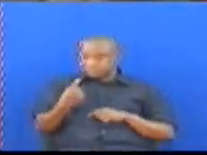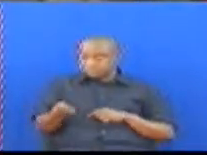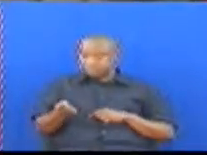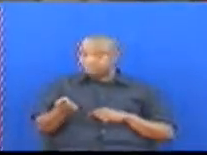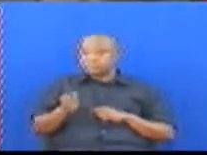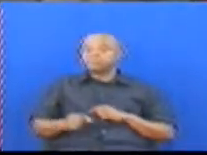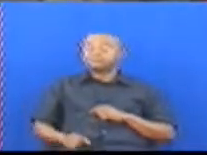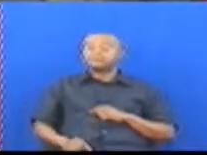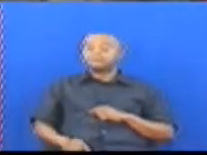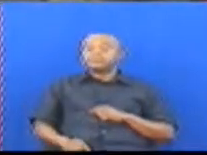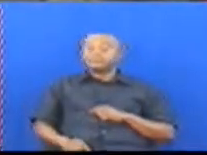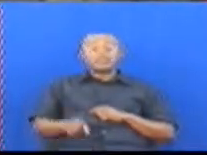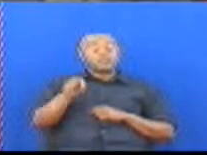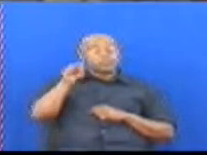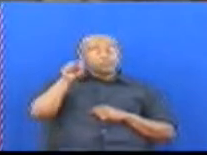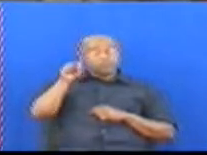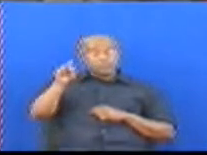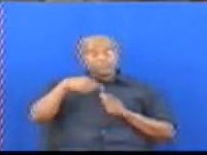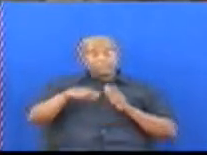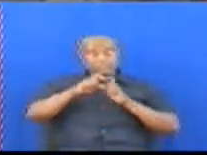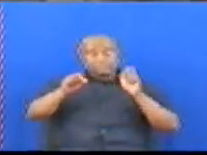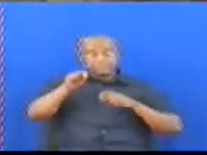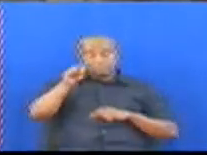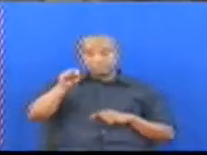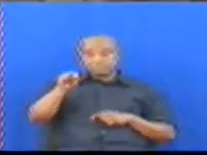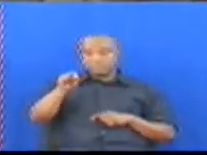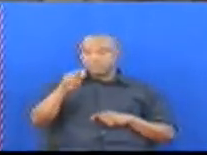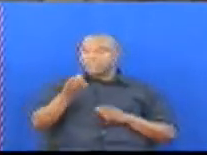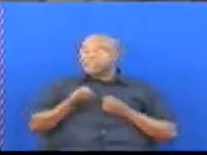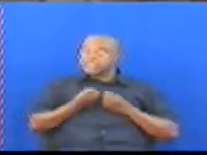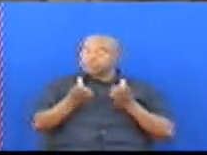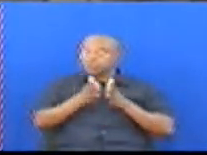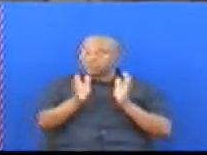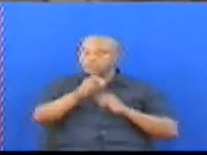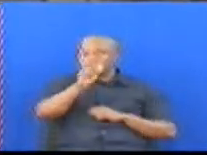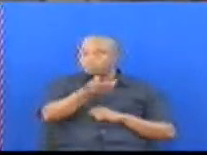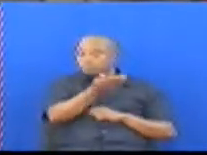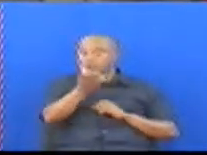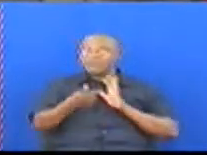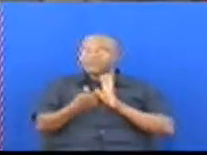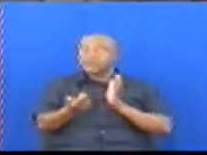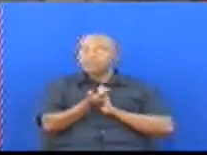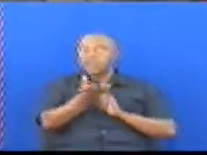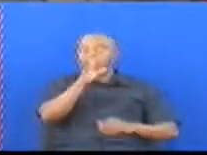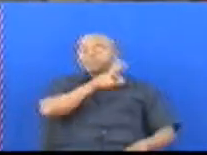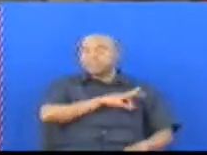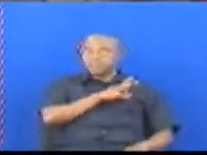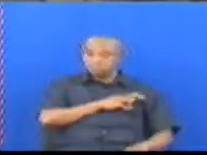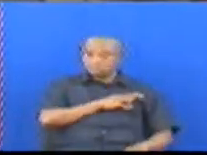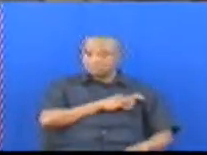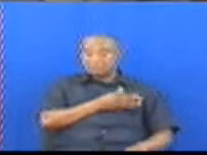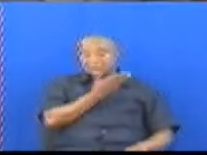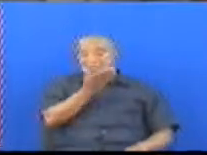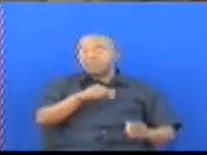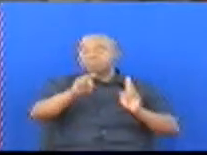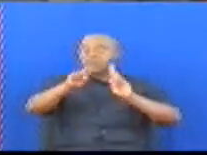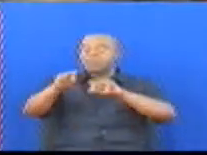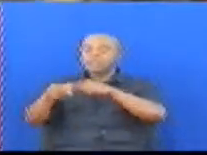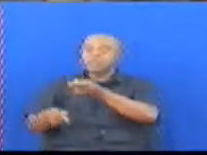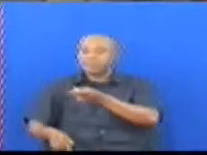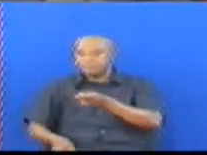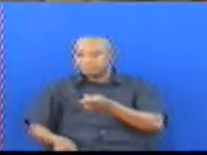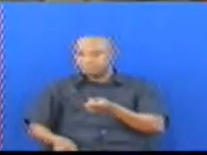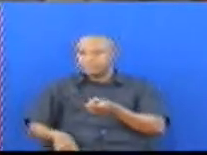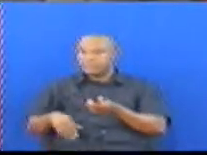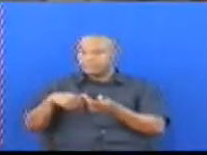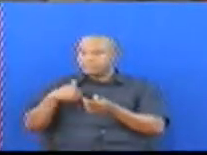judicial employee. Sasa hapa inatoa nafasi kwa mtu yeyote aliyeajiliwa na mahakama